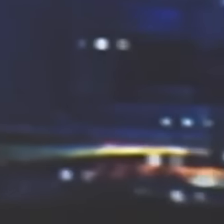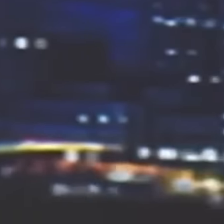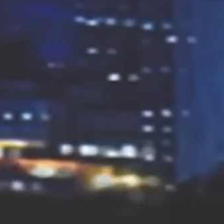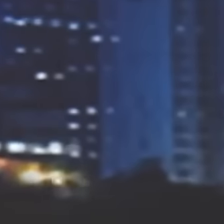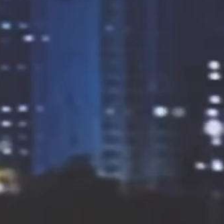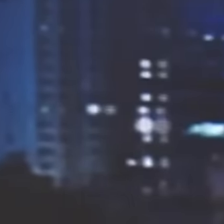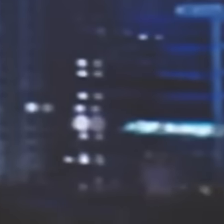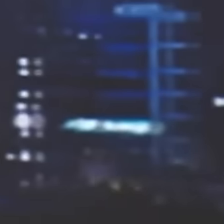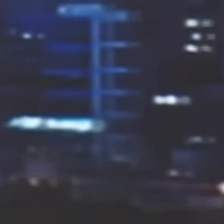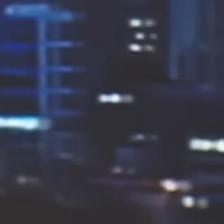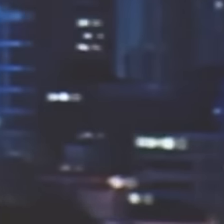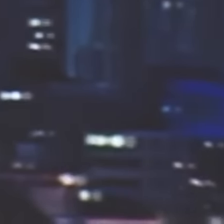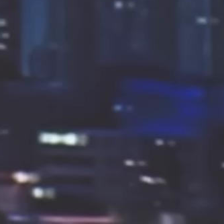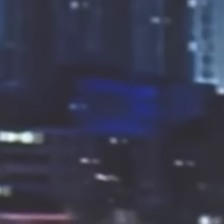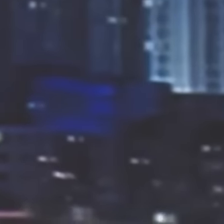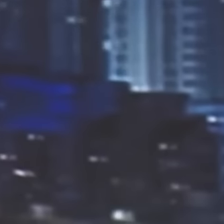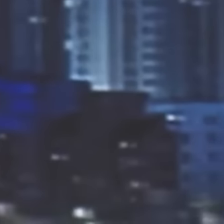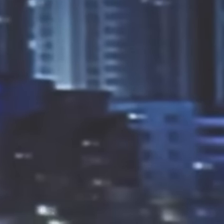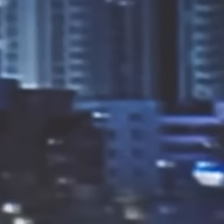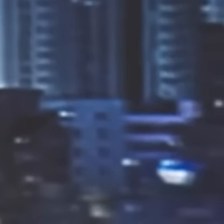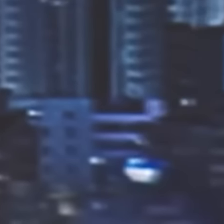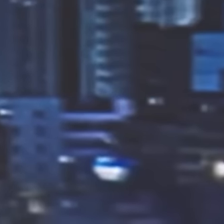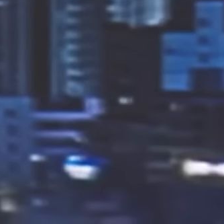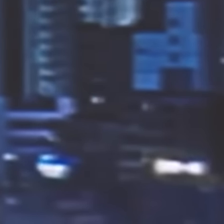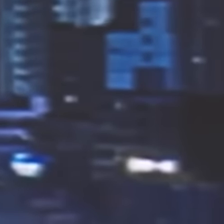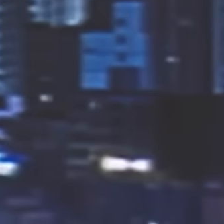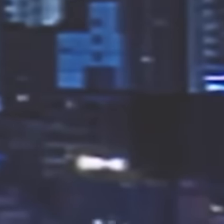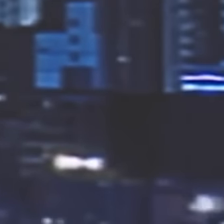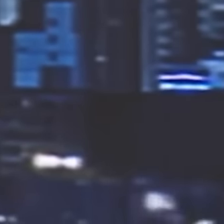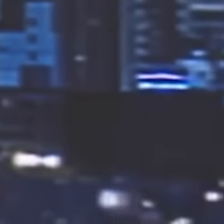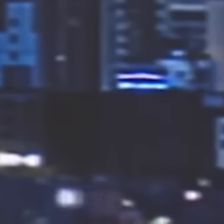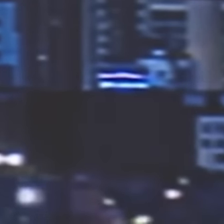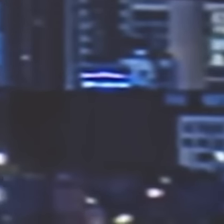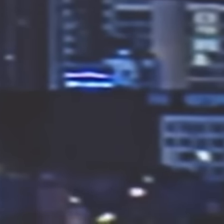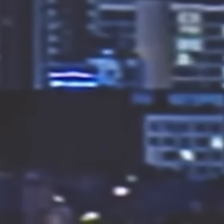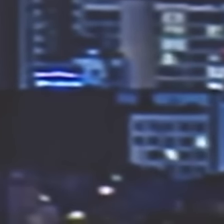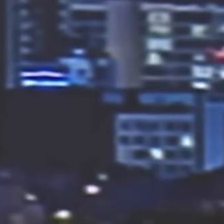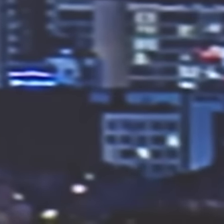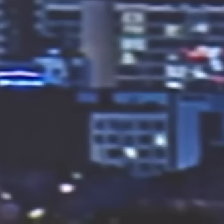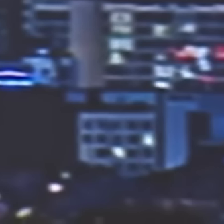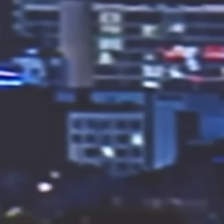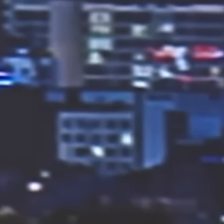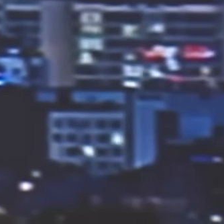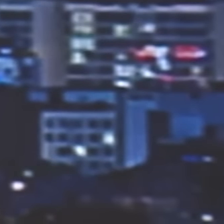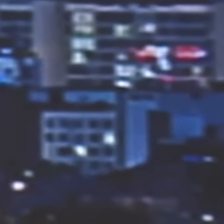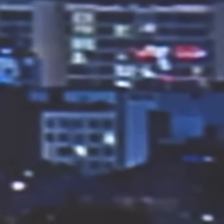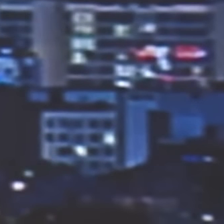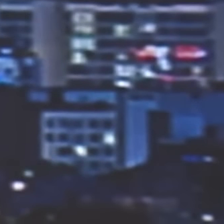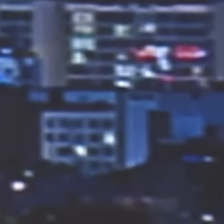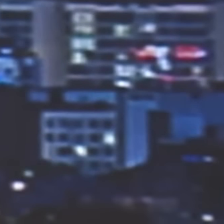JTBC 뉴스를 시청해주신 여러분 고맙습니다. 저희는 저녁 6시 50분 뉴스룸에서 뵙겠습니다.